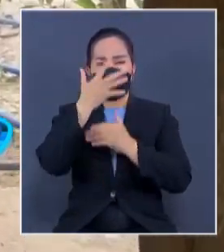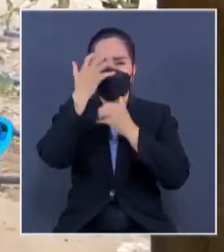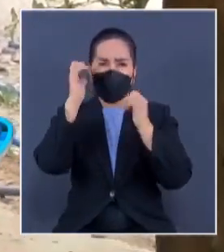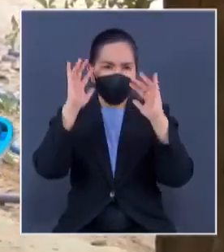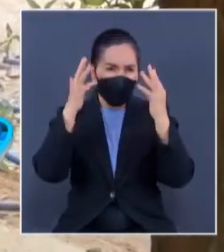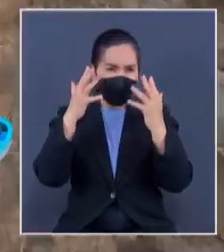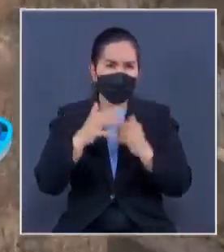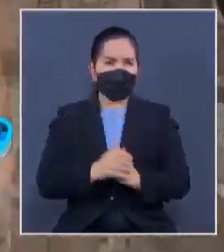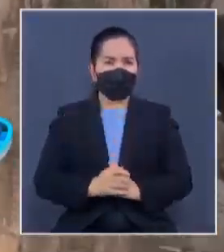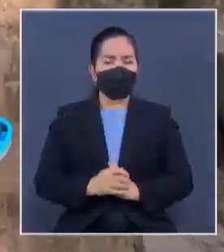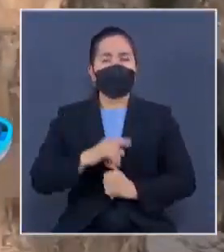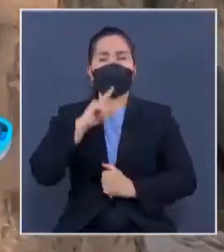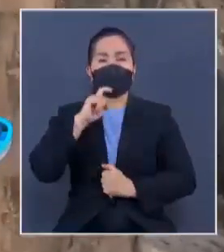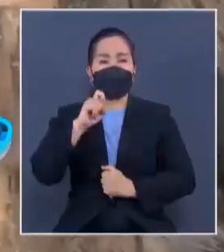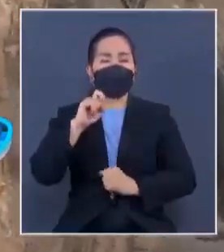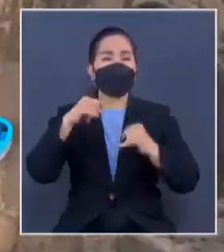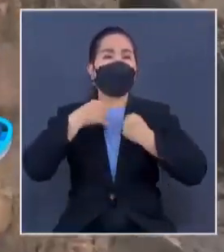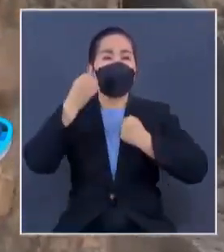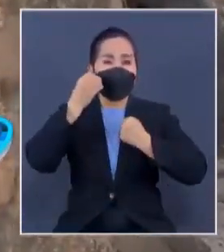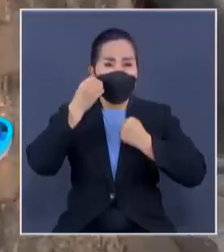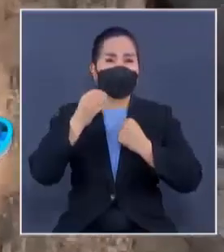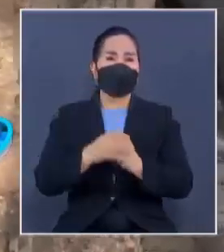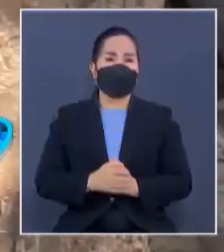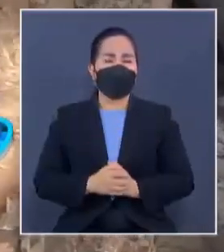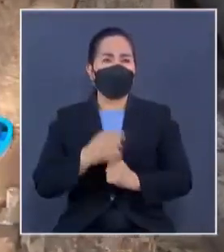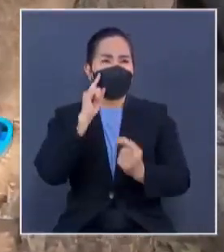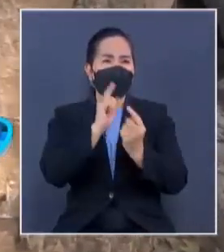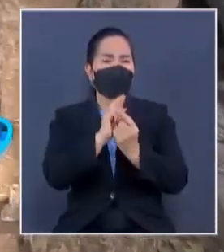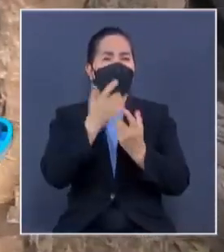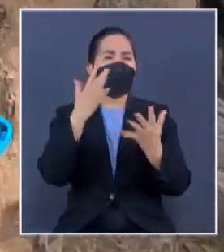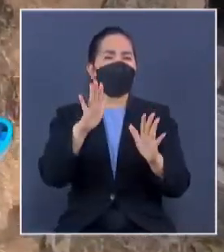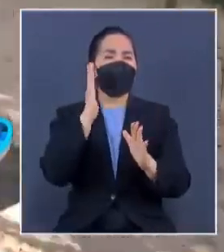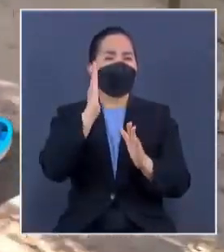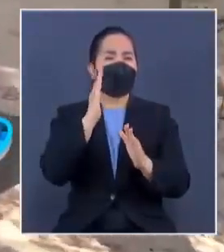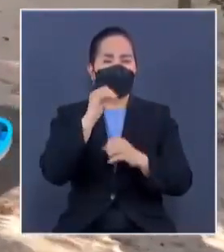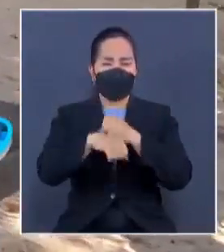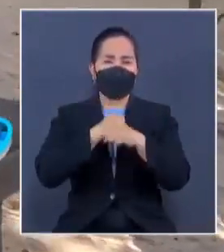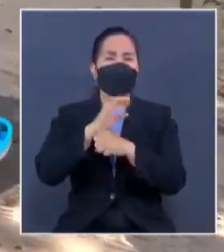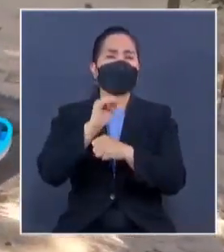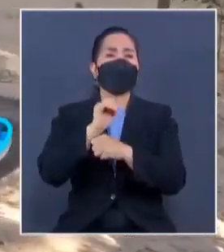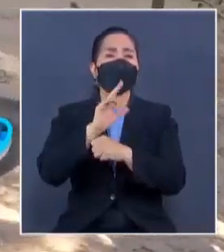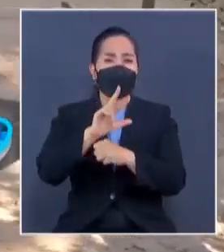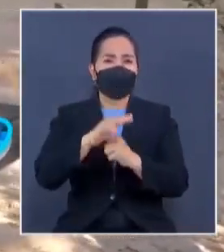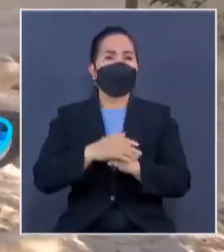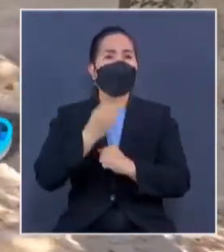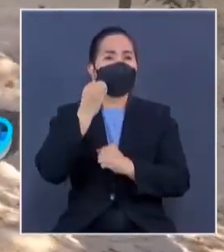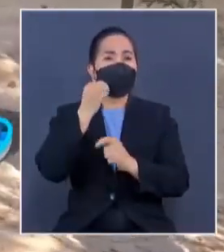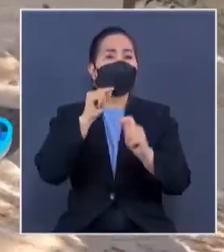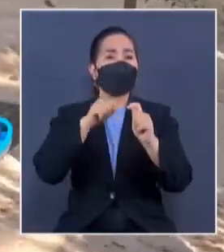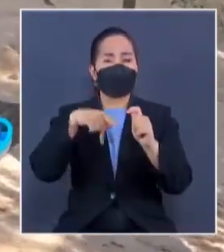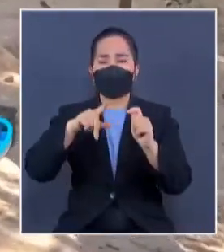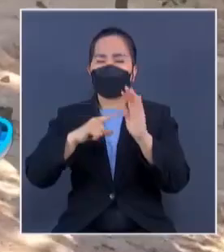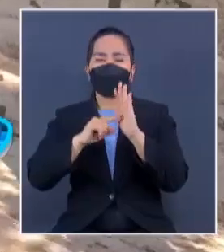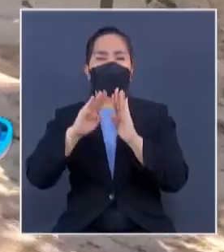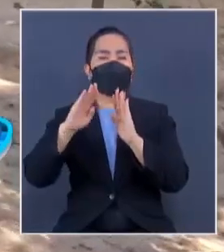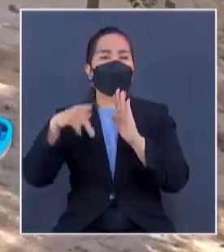ครับสอบถามผู้พักอยู่อาศัยค่ะจนทราบชื่อนะคะคนนี้คือนายน้ำอ้อยอายุ43ปีเป็นชาวอำเภอพระพลาชัย